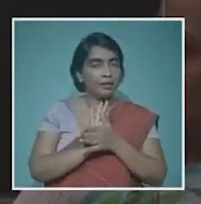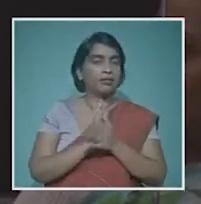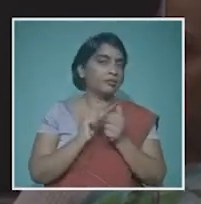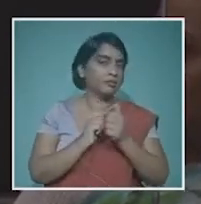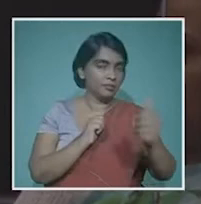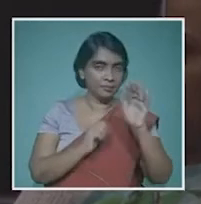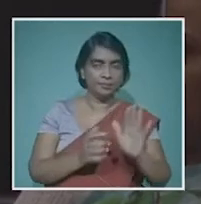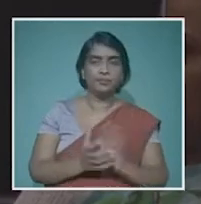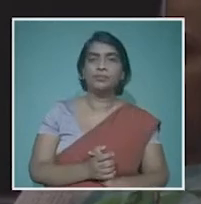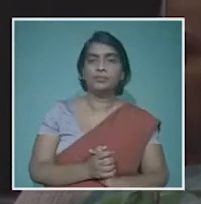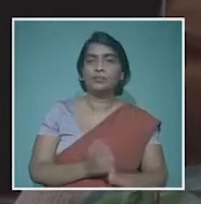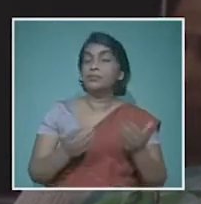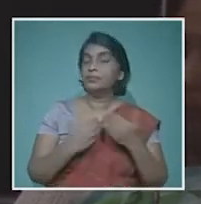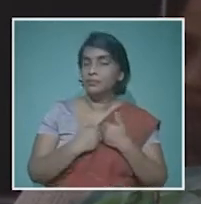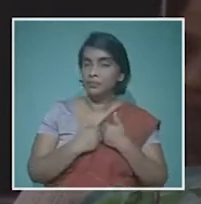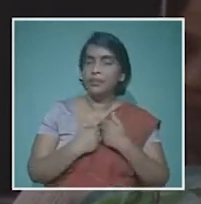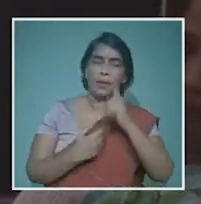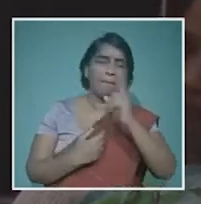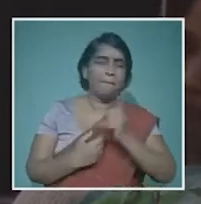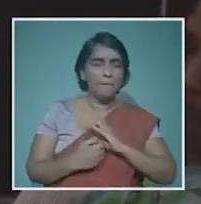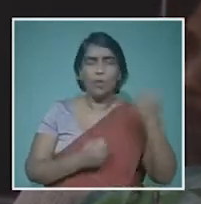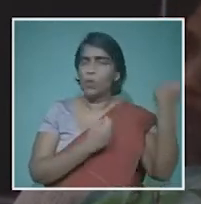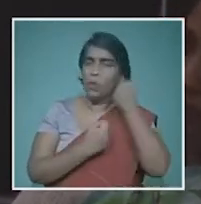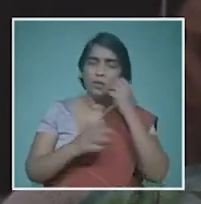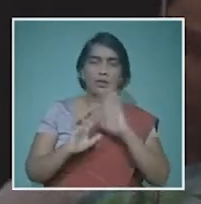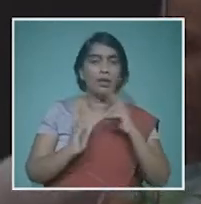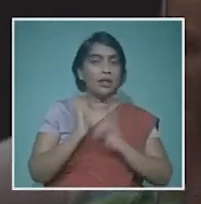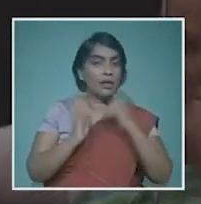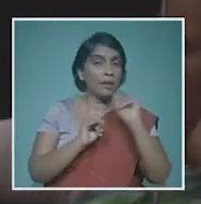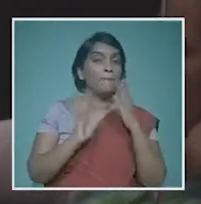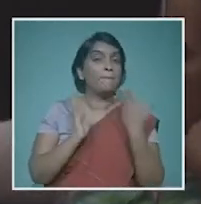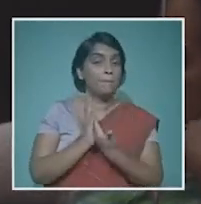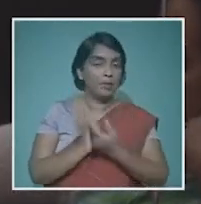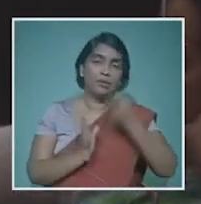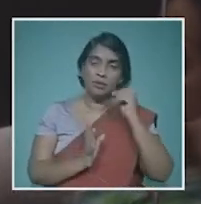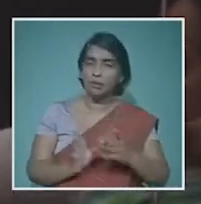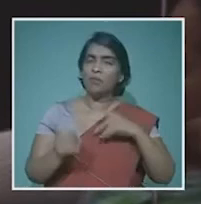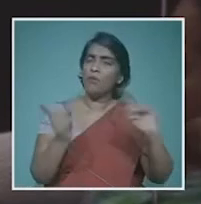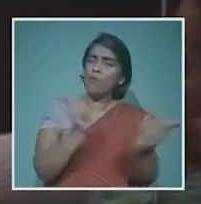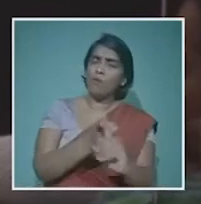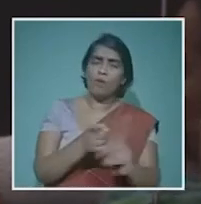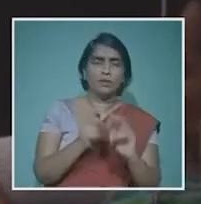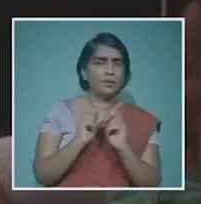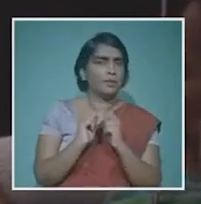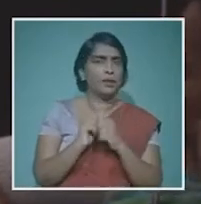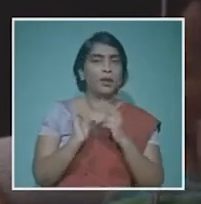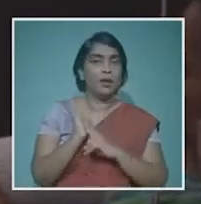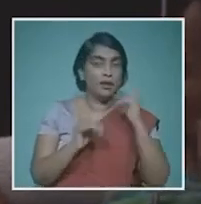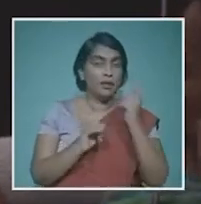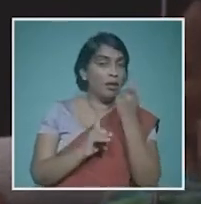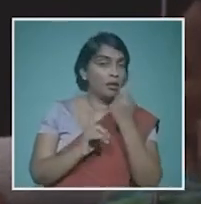කළ යුතුව තිබෙනවා. අපිට බැන්නත් කමක් නැහැ, ගැහුවක් කමක් නැහැ ජාතික ප්‍රතිපත්තියට එකඟ වෙලා. අපි රණ්ඩු වුණක් කමක් නැහැ ජාතික